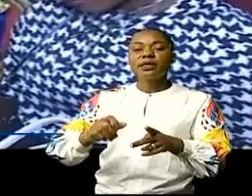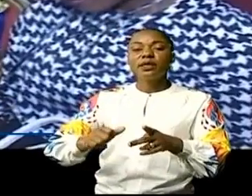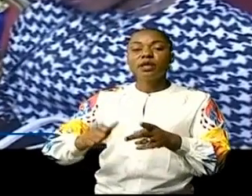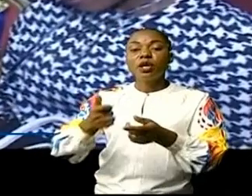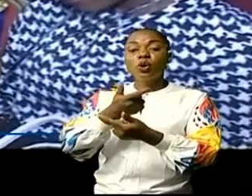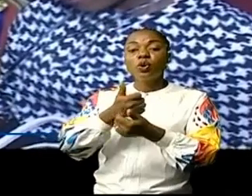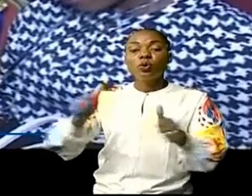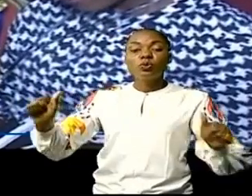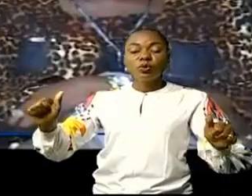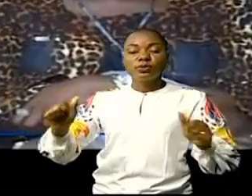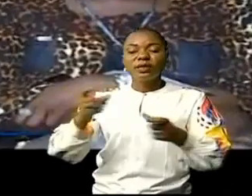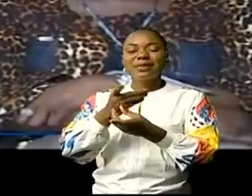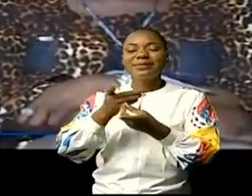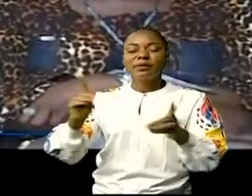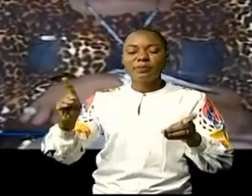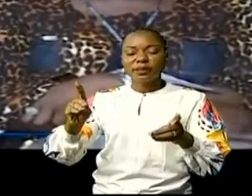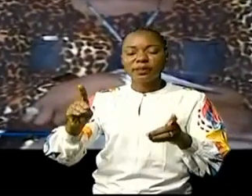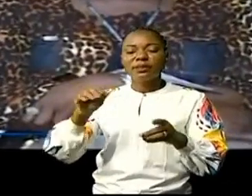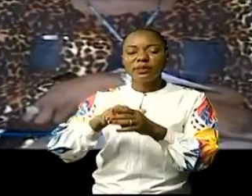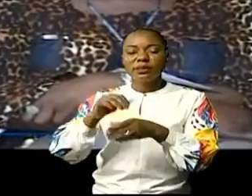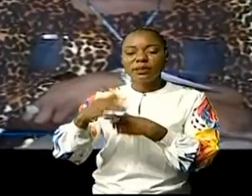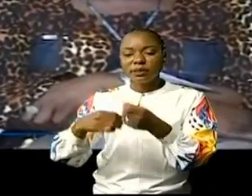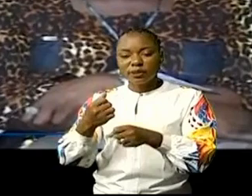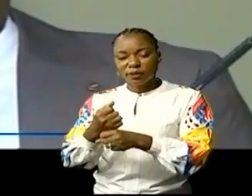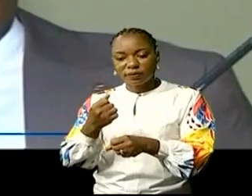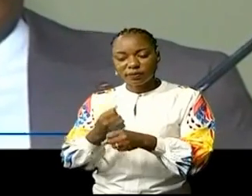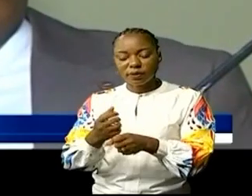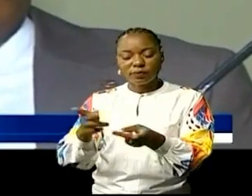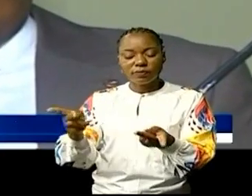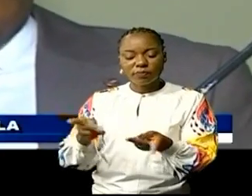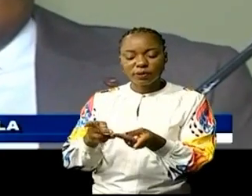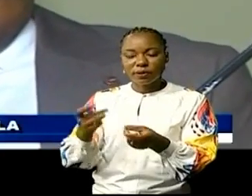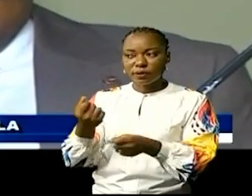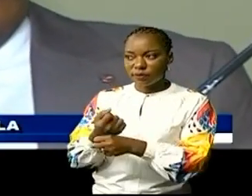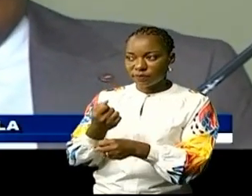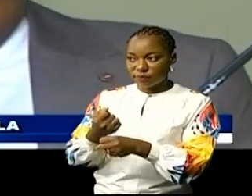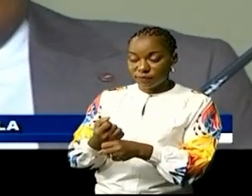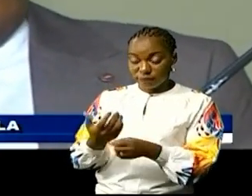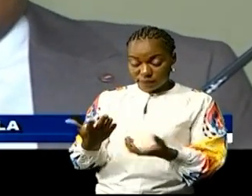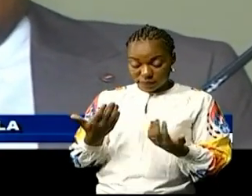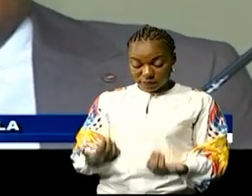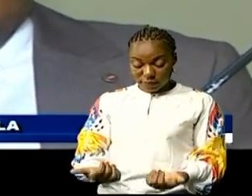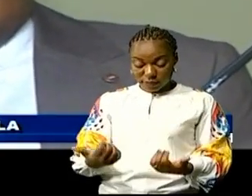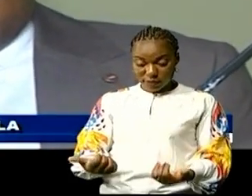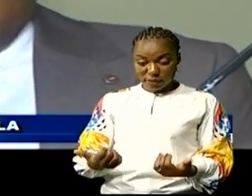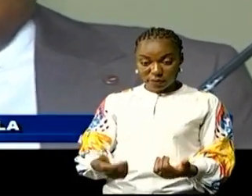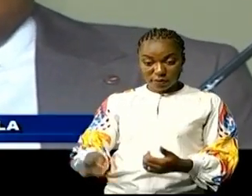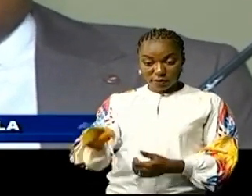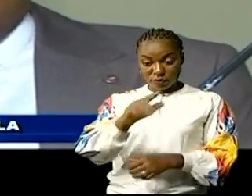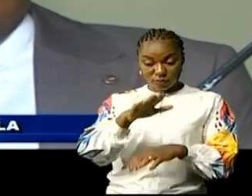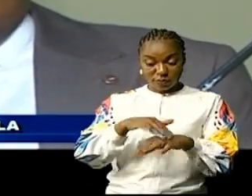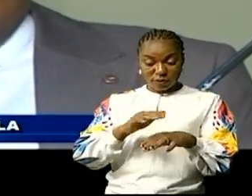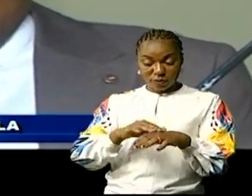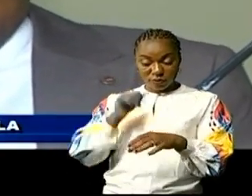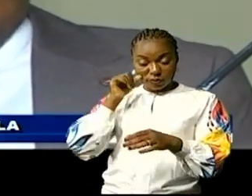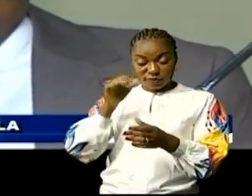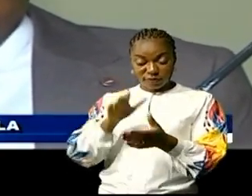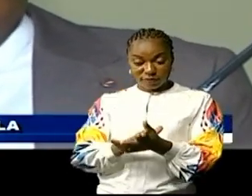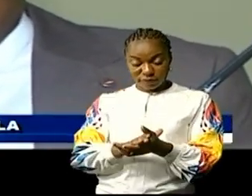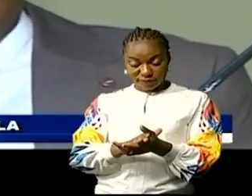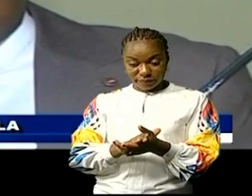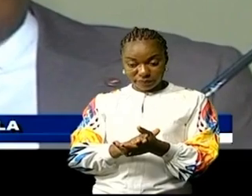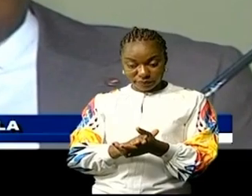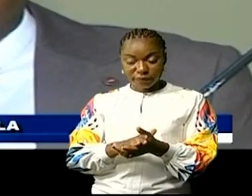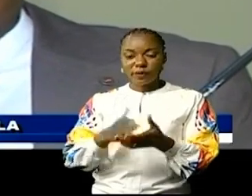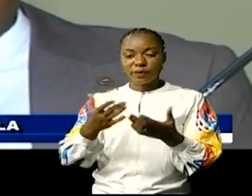autonomisation et indépendance de celles-ci en milieu du travail. Cette lutte est présentement à son apothéose et